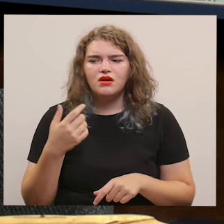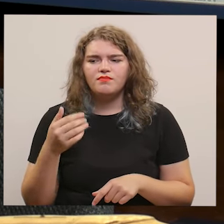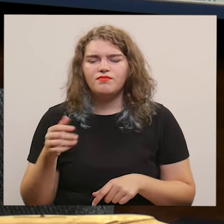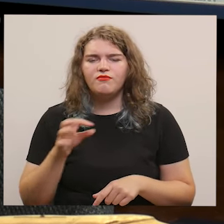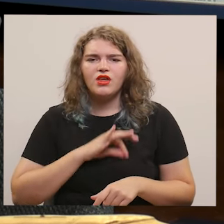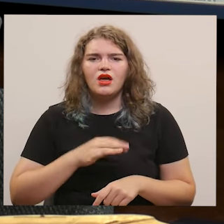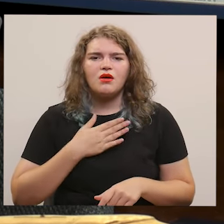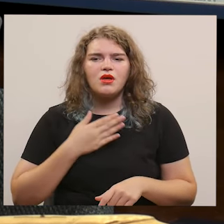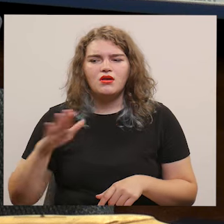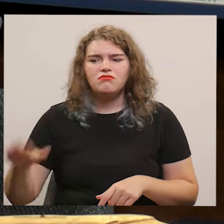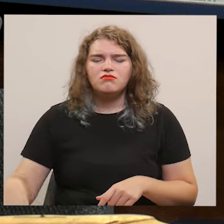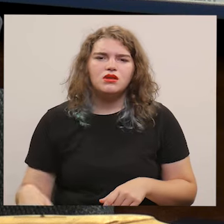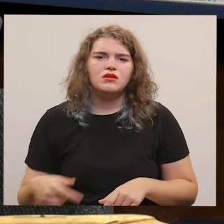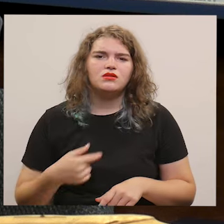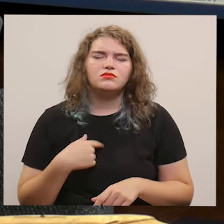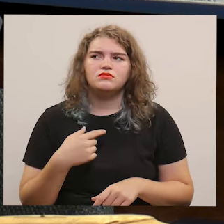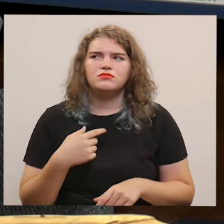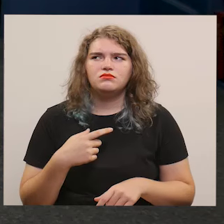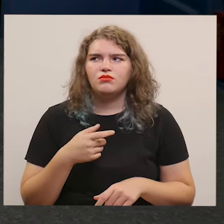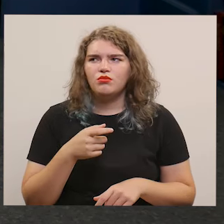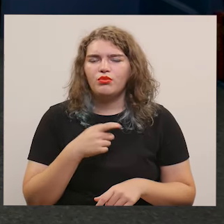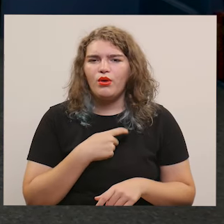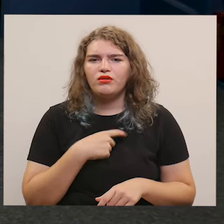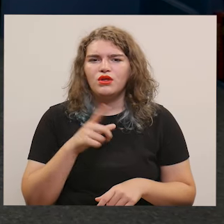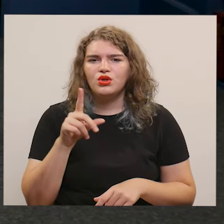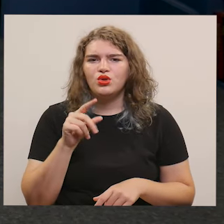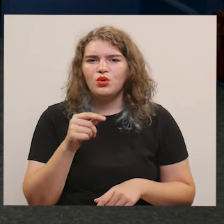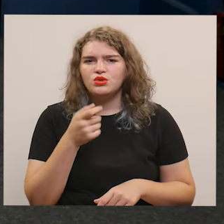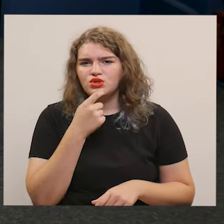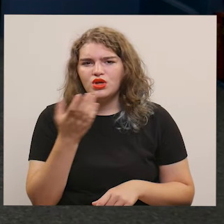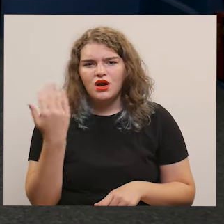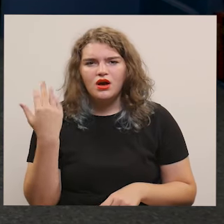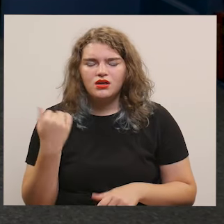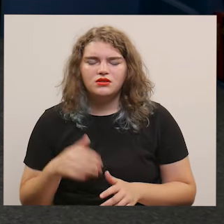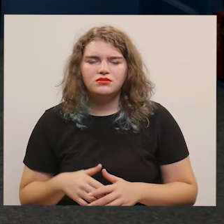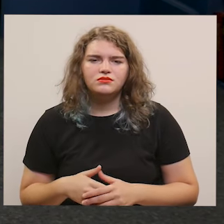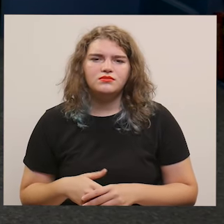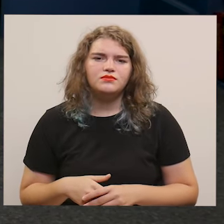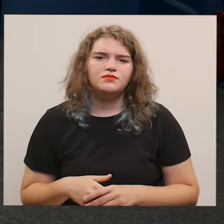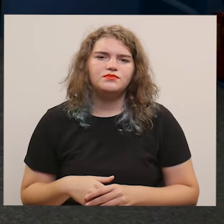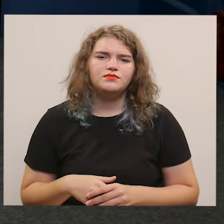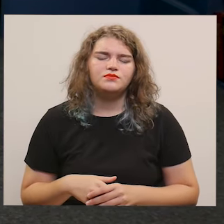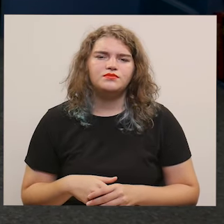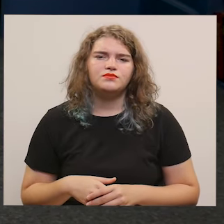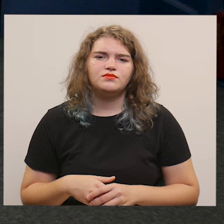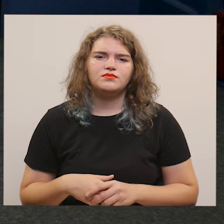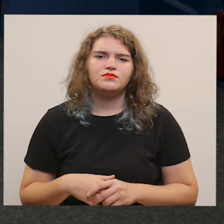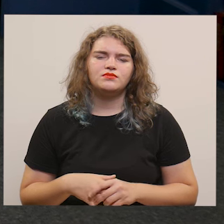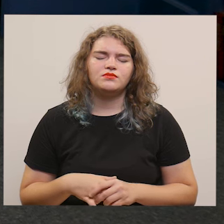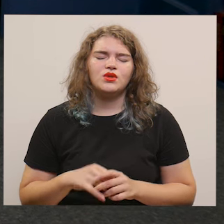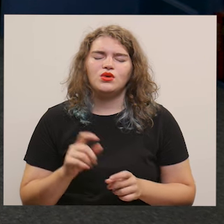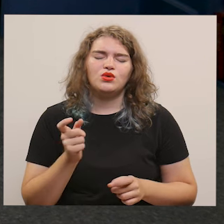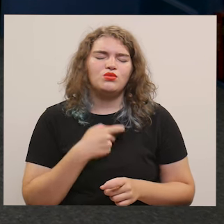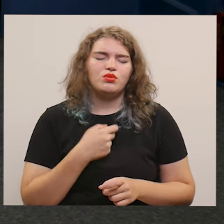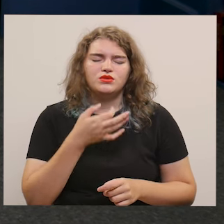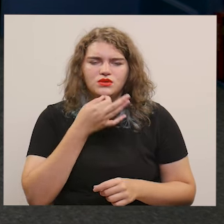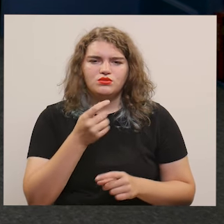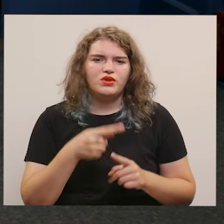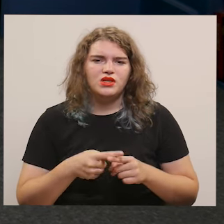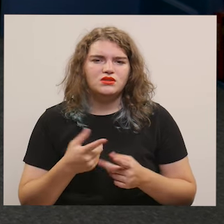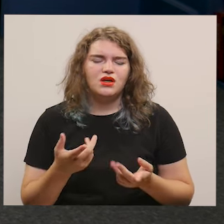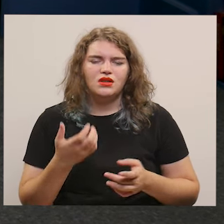mică, deci undeva suntem cu vreo 20 și ceva de ani în urmă, 22, poate cam așa undeva, nu aș ști exact să spun